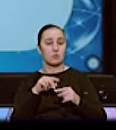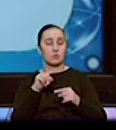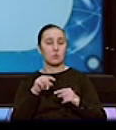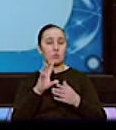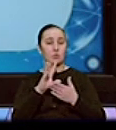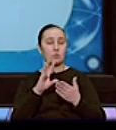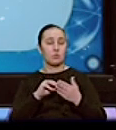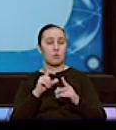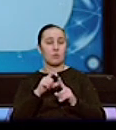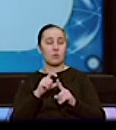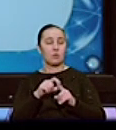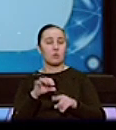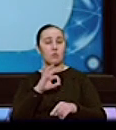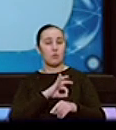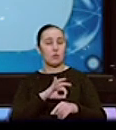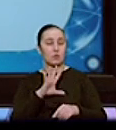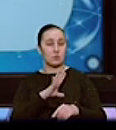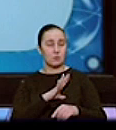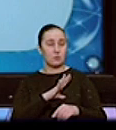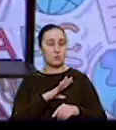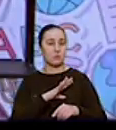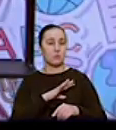birida ko'chma ma'noda qo'llanilgan?